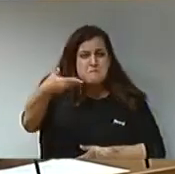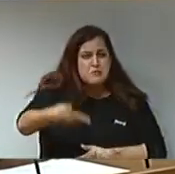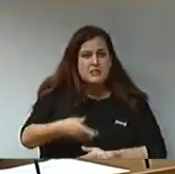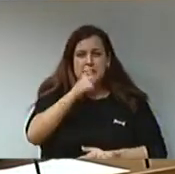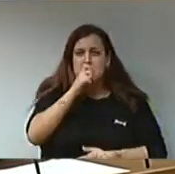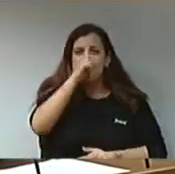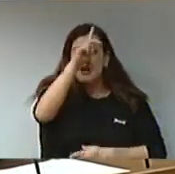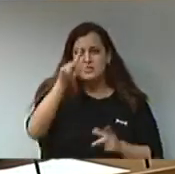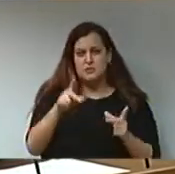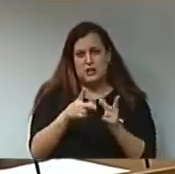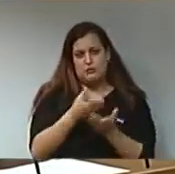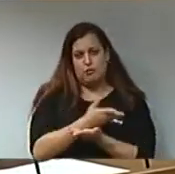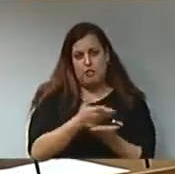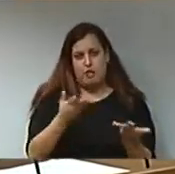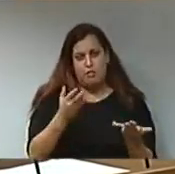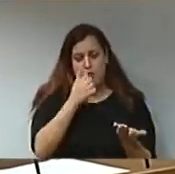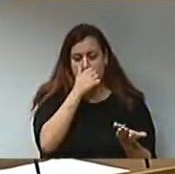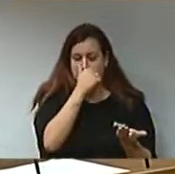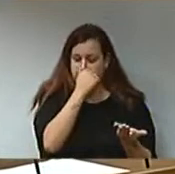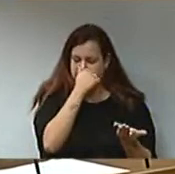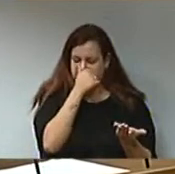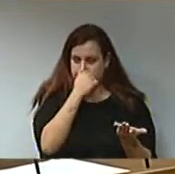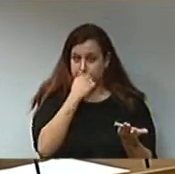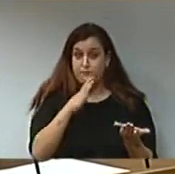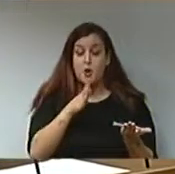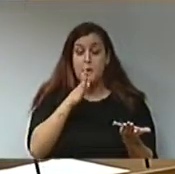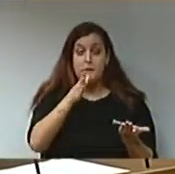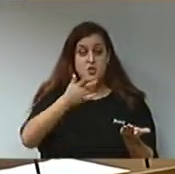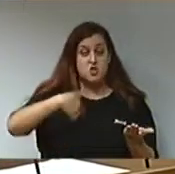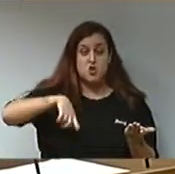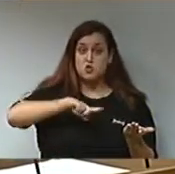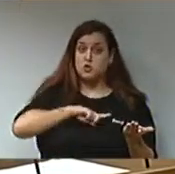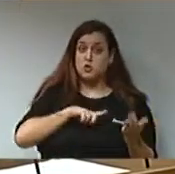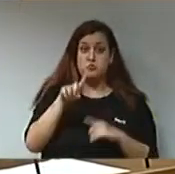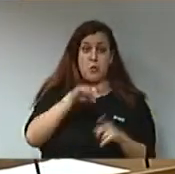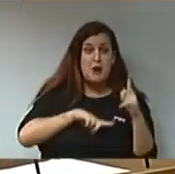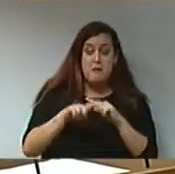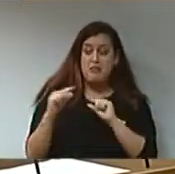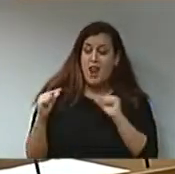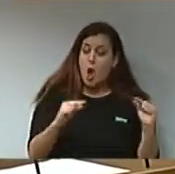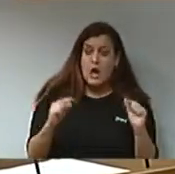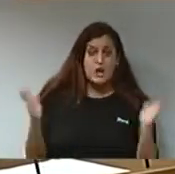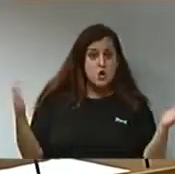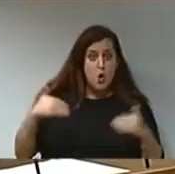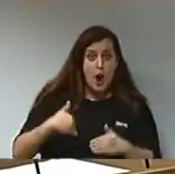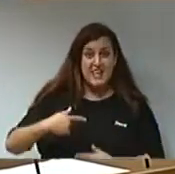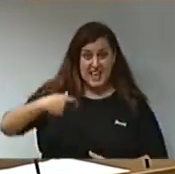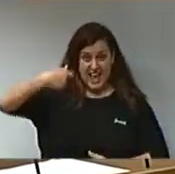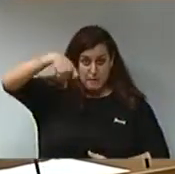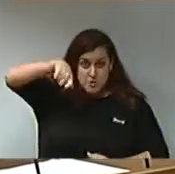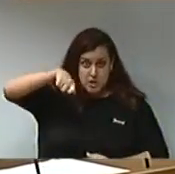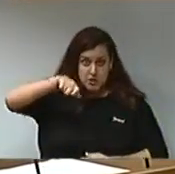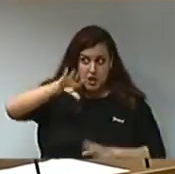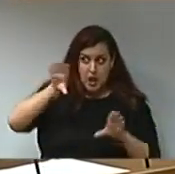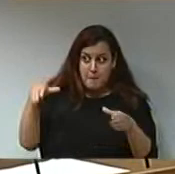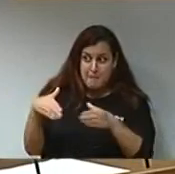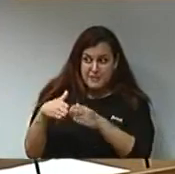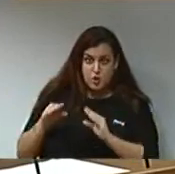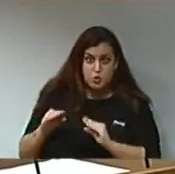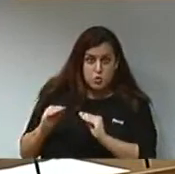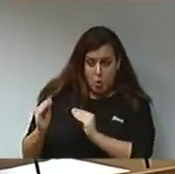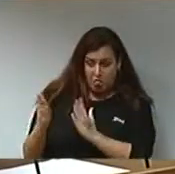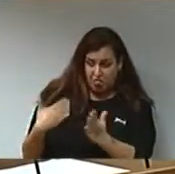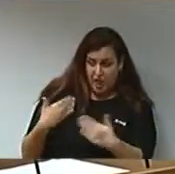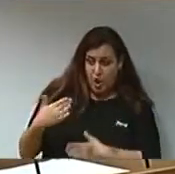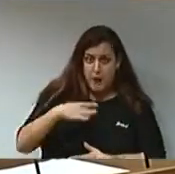que té una societat. Per això, nosaltres no tenim cap problema en dialogar. El president del seu partit no té cap problema.